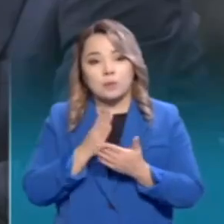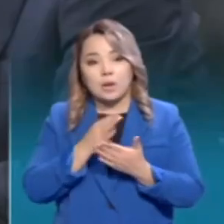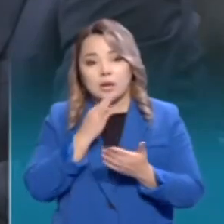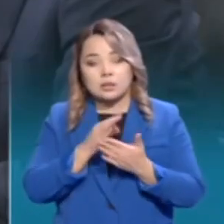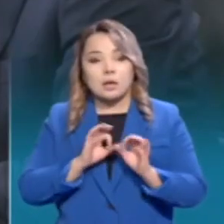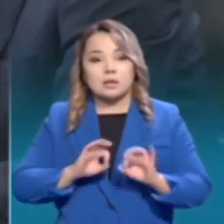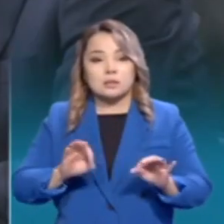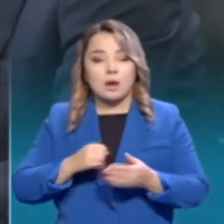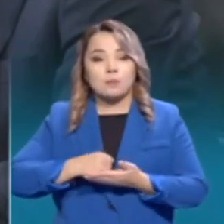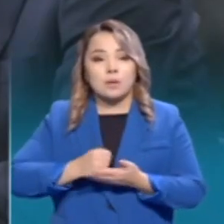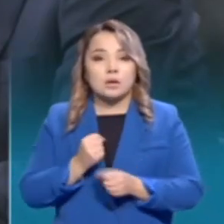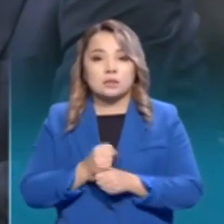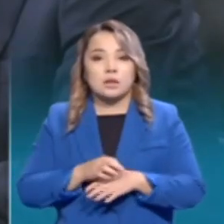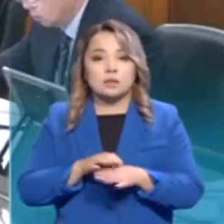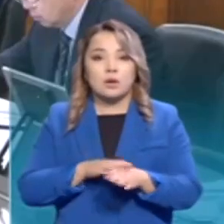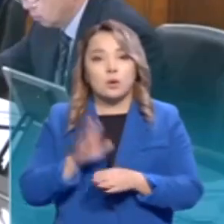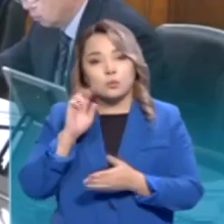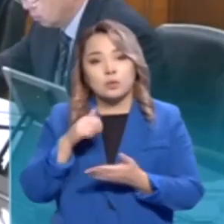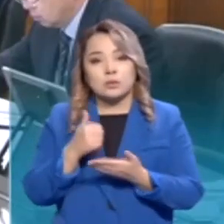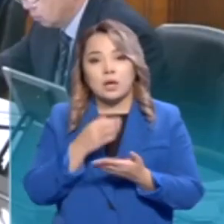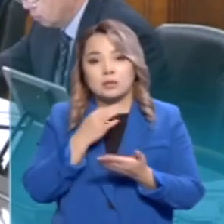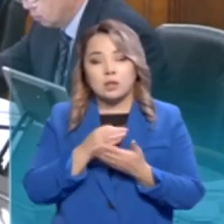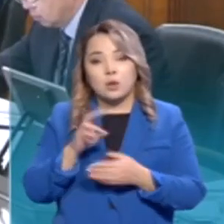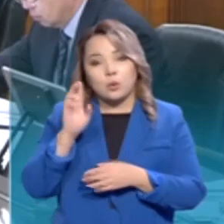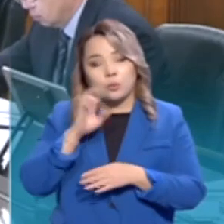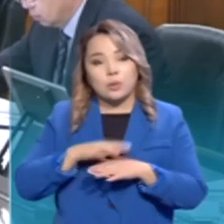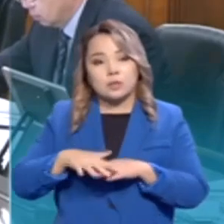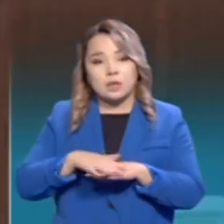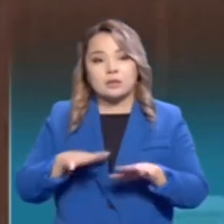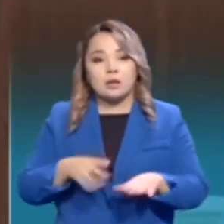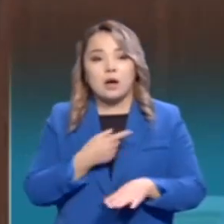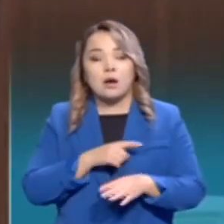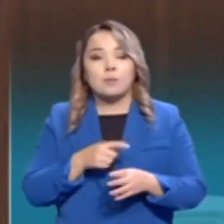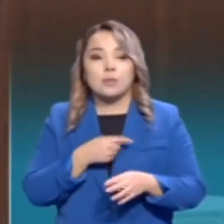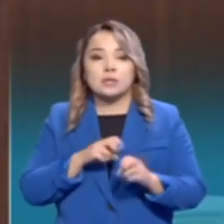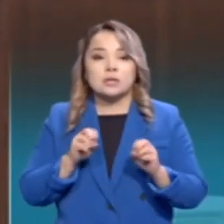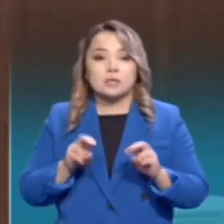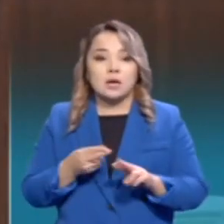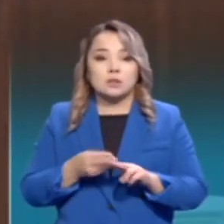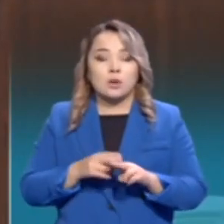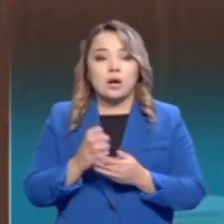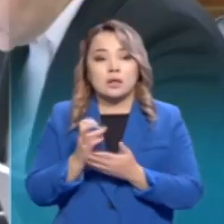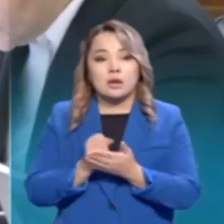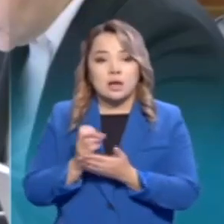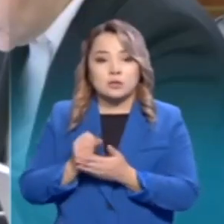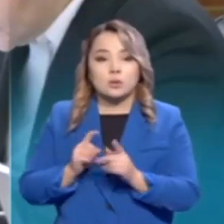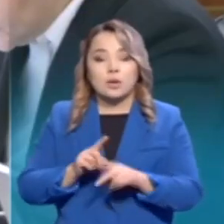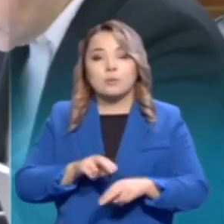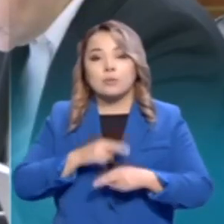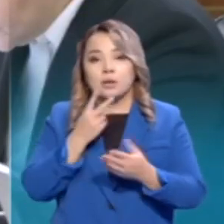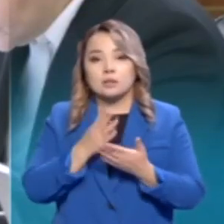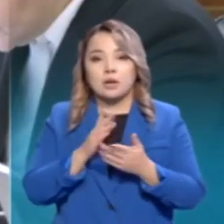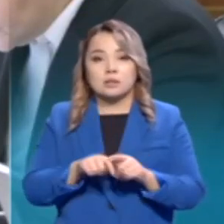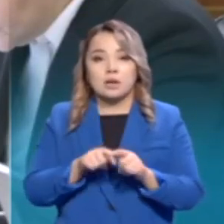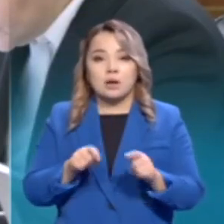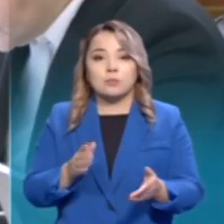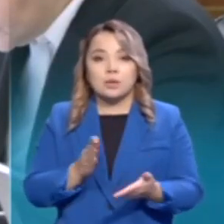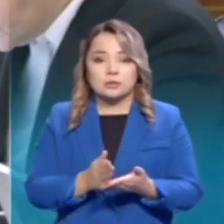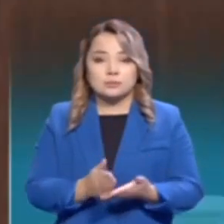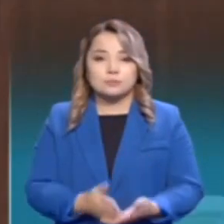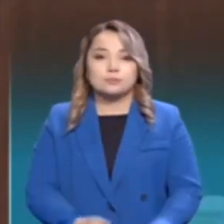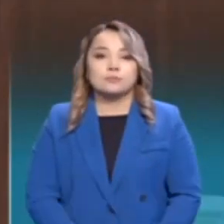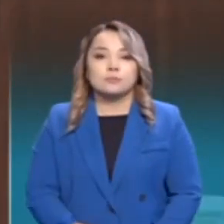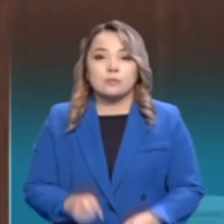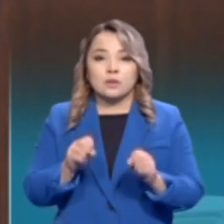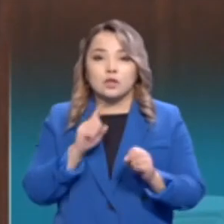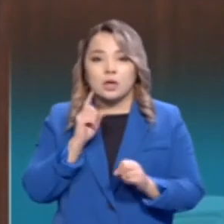екенін айтылып, мақұлданды. Үкімет басшысы өңір әкімдеріне ауылға келетін медициналық кадрлардың әлеуметтік мәселелерін назарда ұстауды тапсырды. Жас